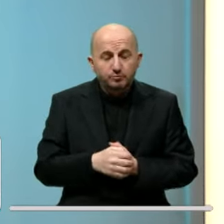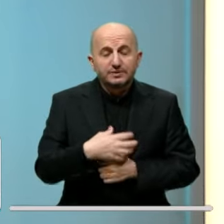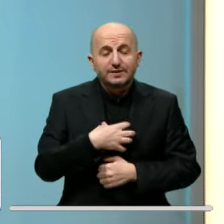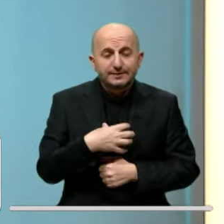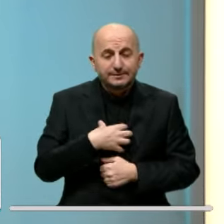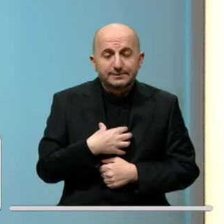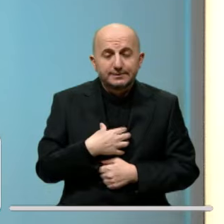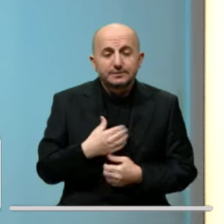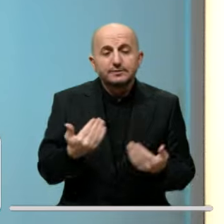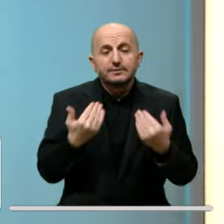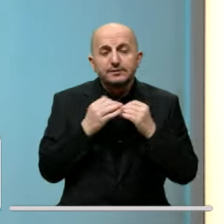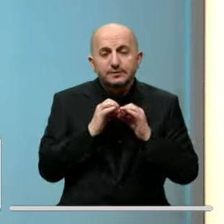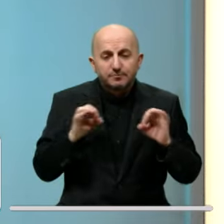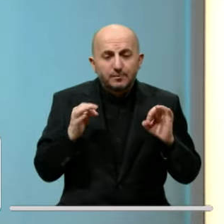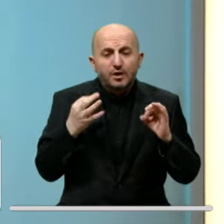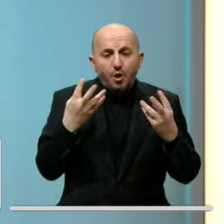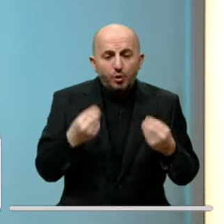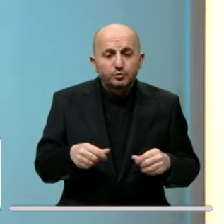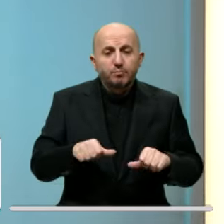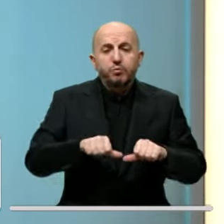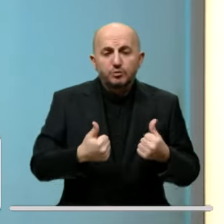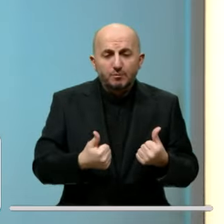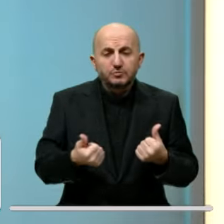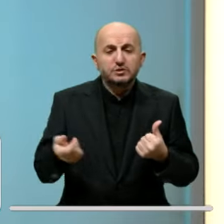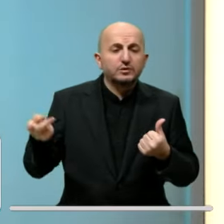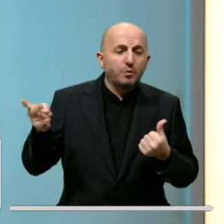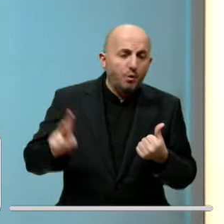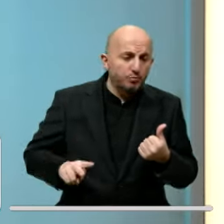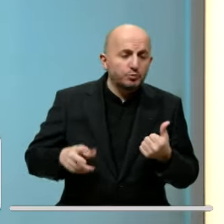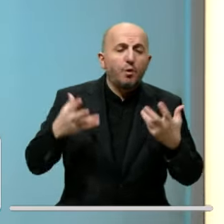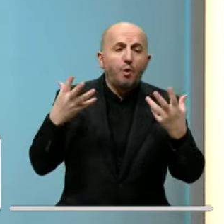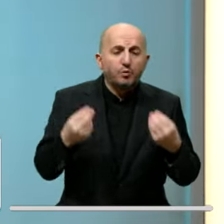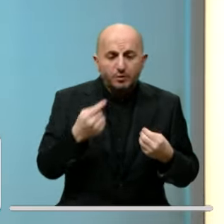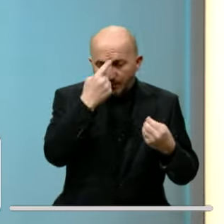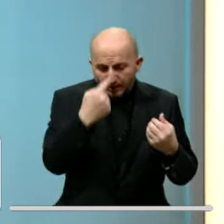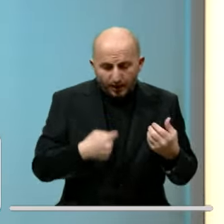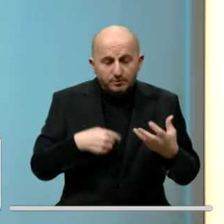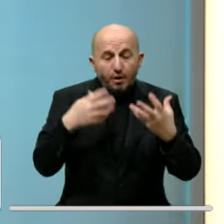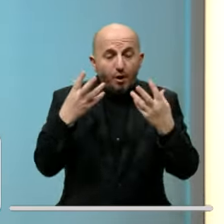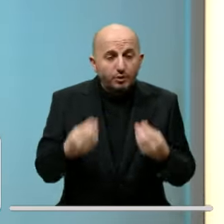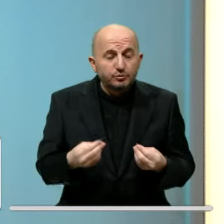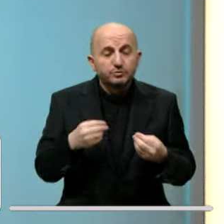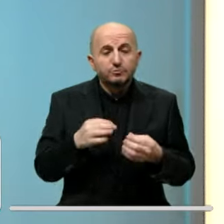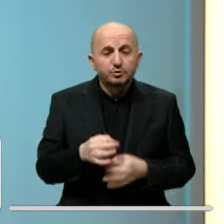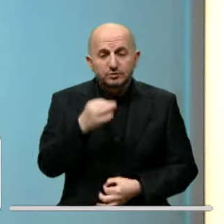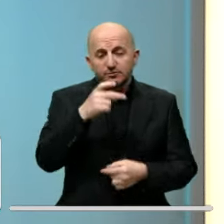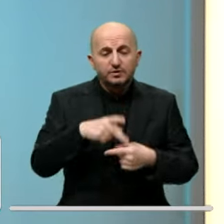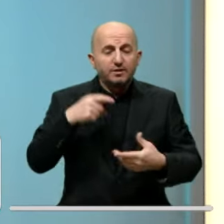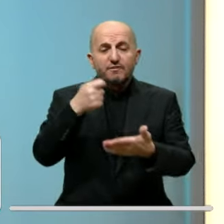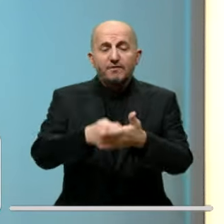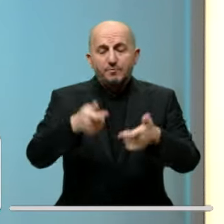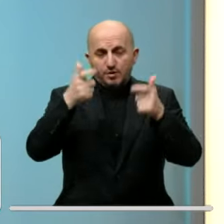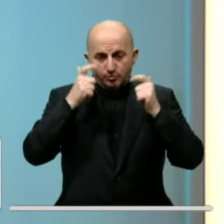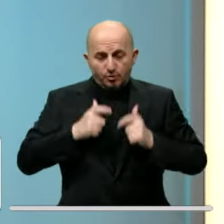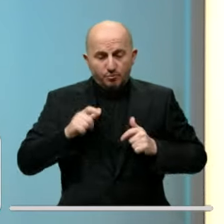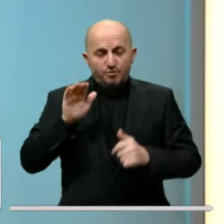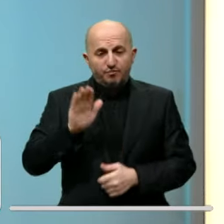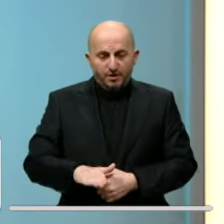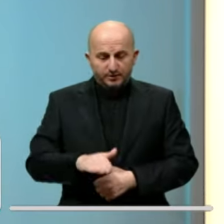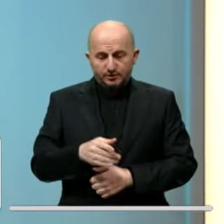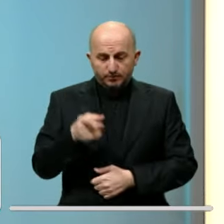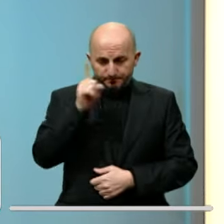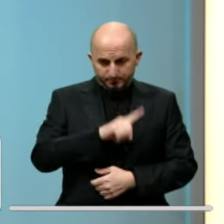kendisi yetim bile olsa, dul bile olsa, bekar bile olsa, bu kimse zekat vermekte mükelleftir.